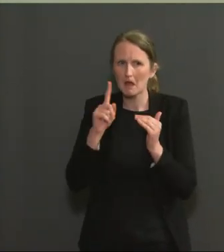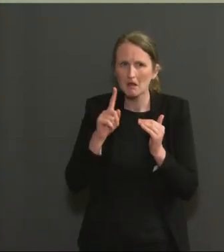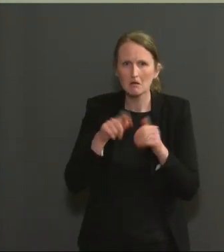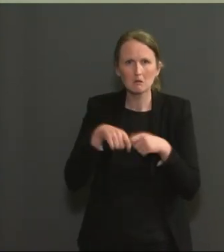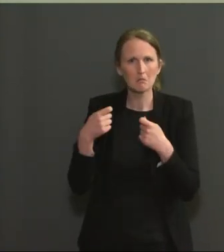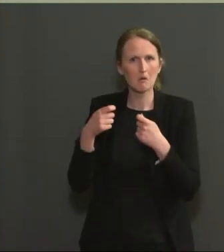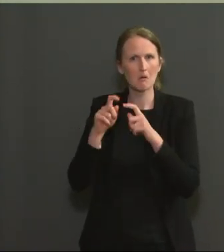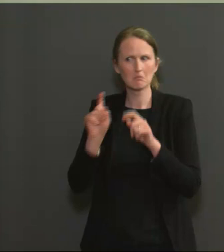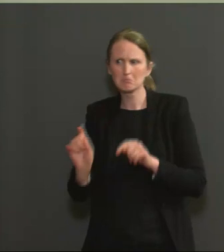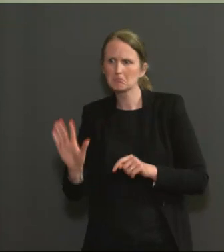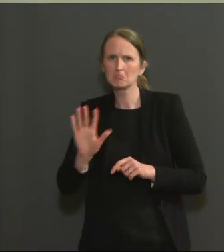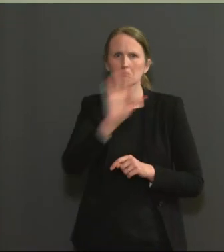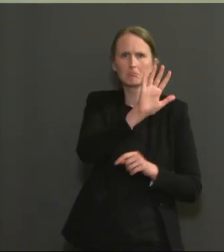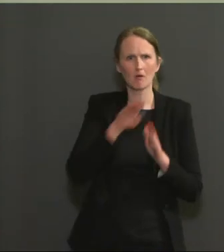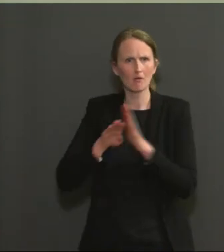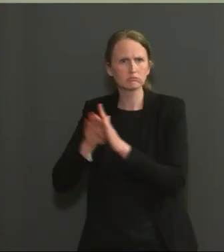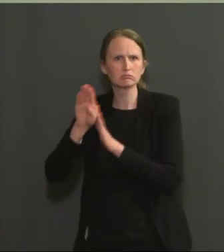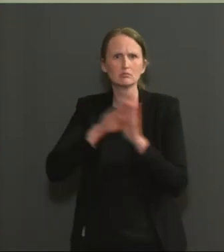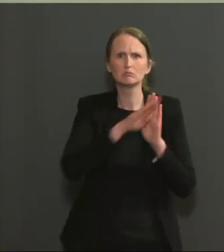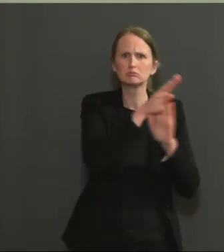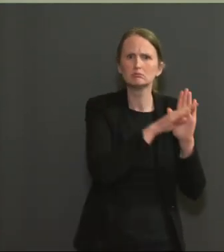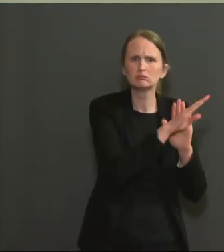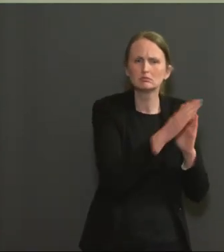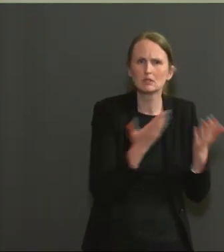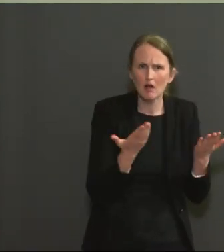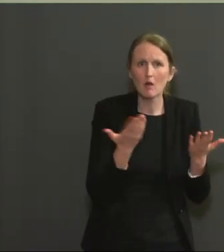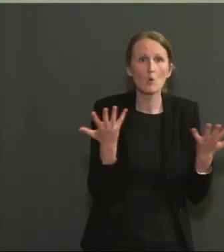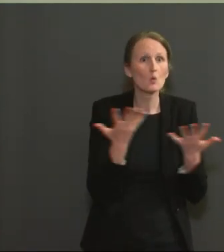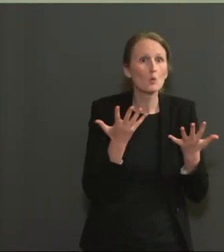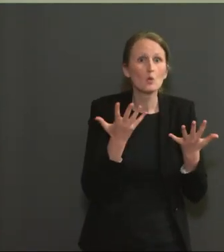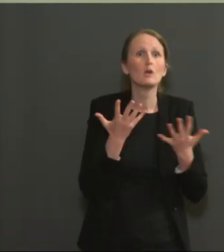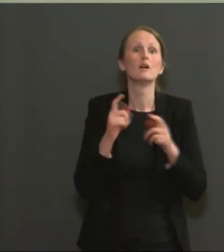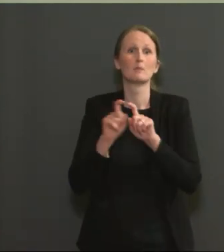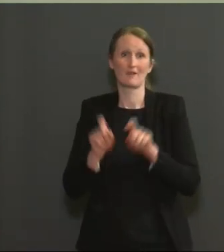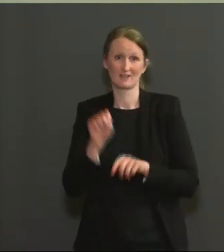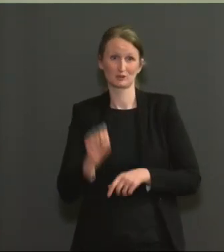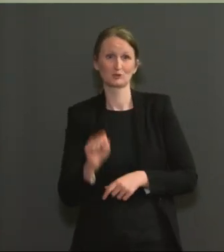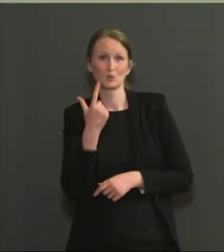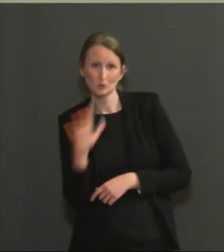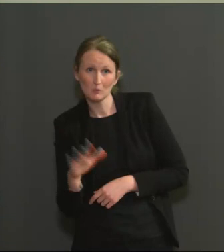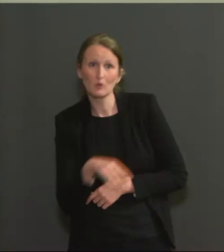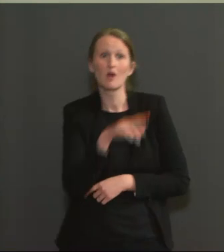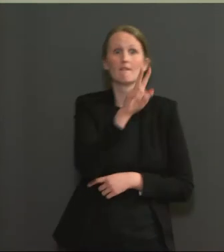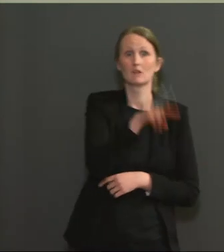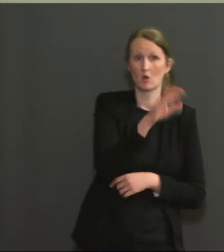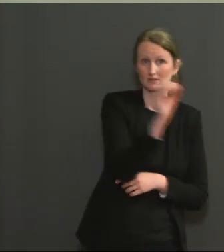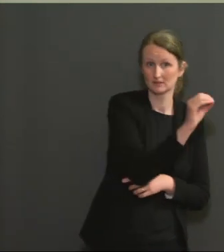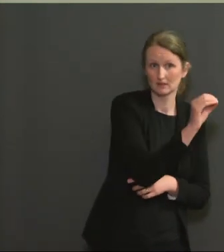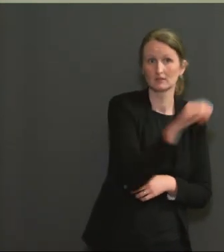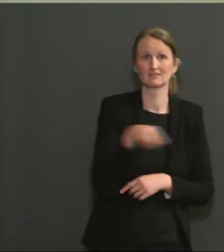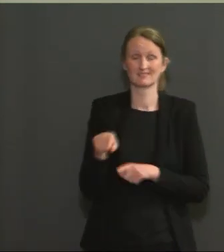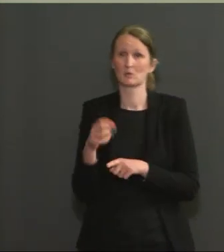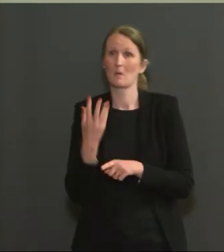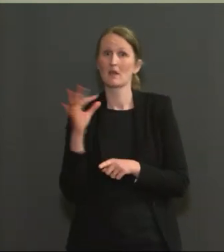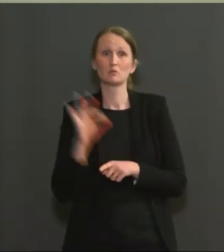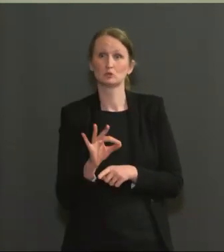province du Luxembourg 19 % en Flandre occidentale 8 % dans le Braban flamand et dans